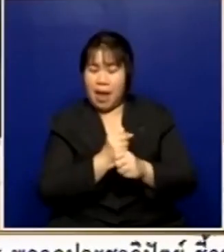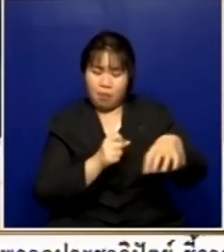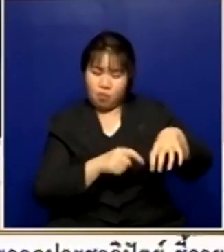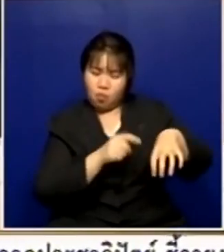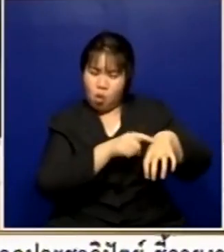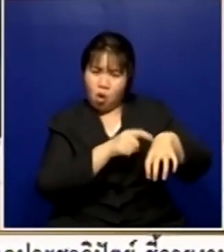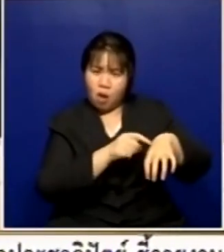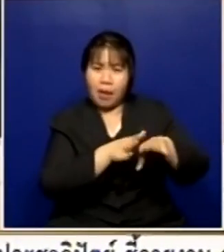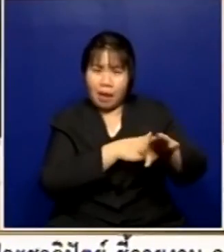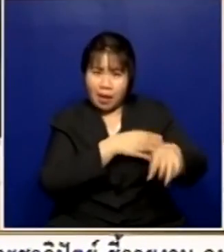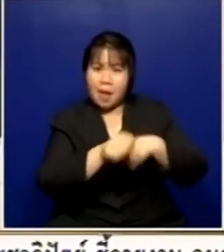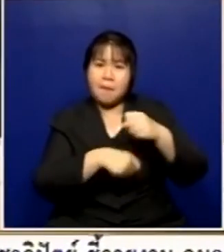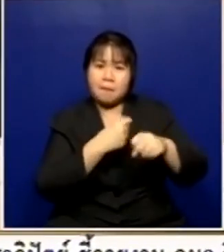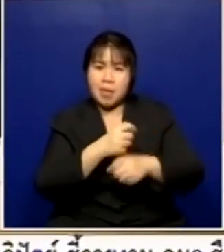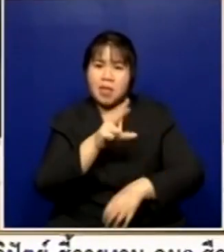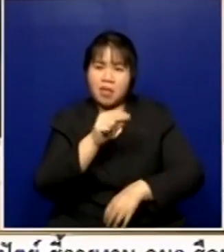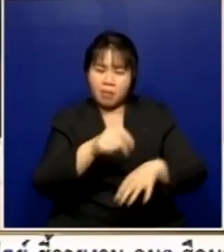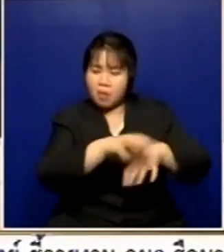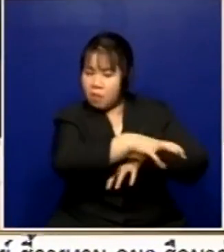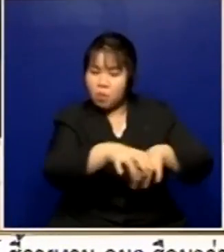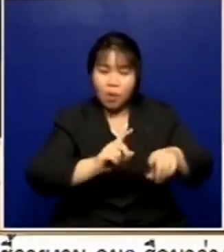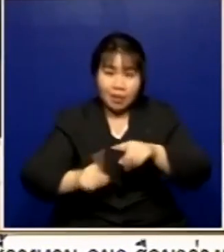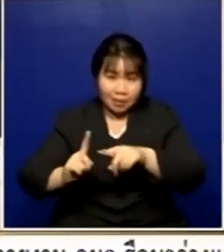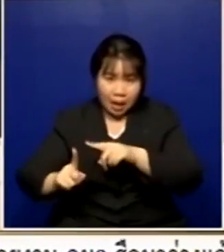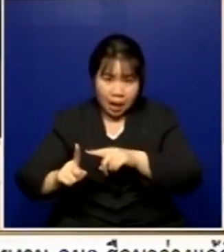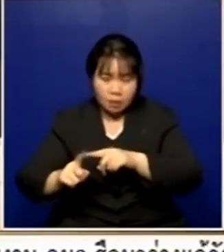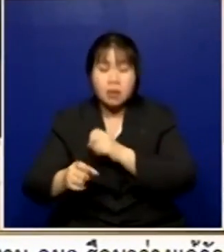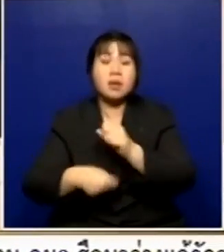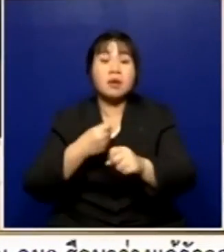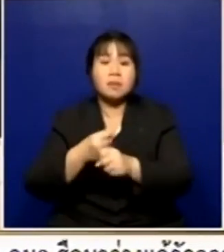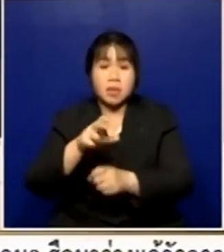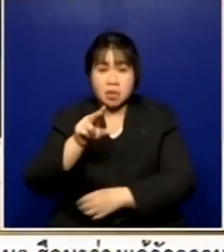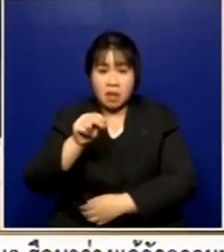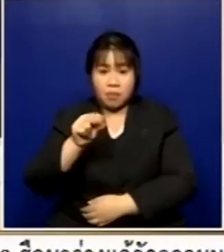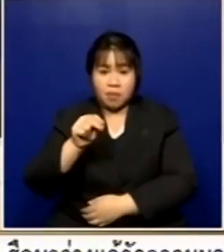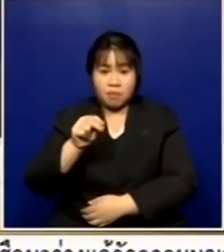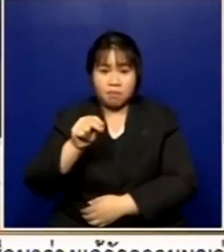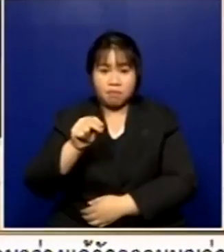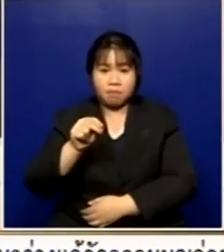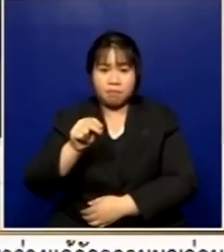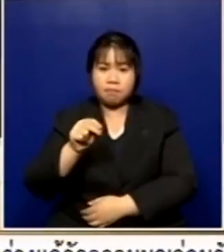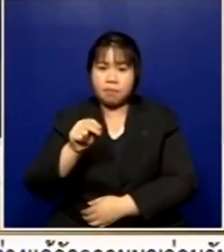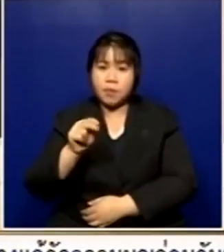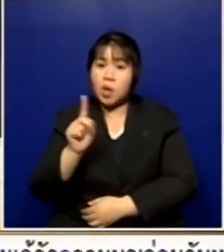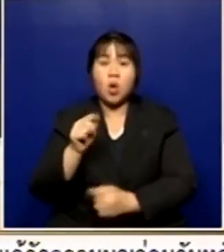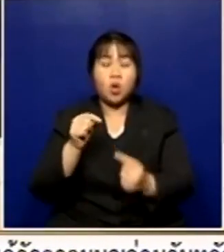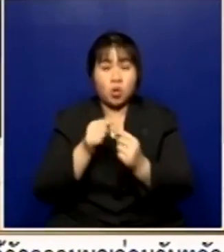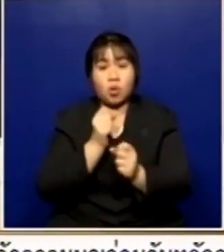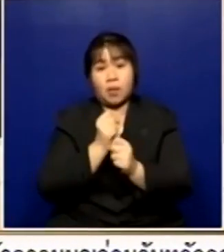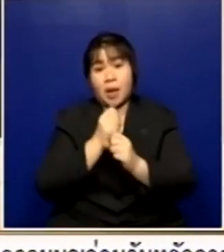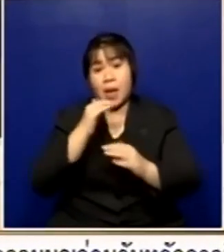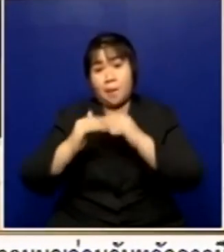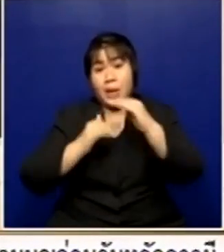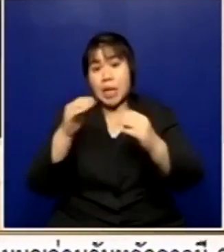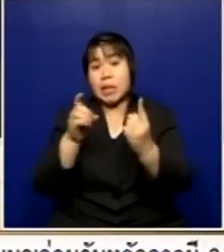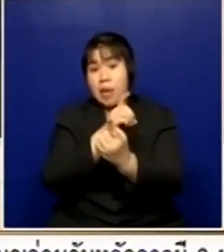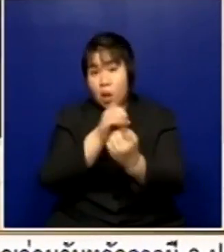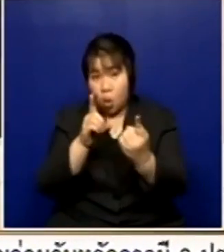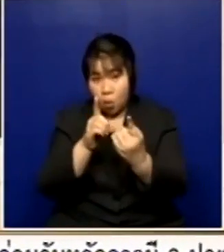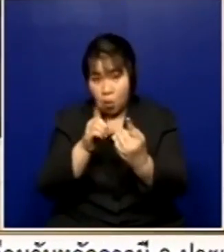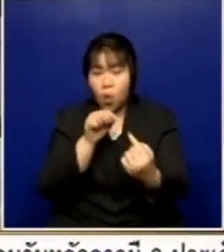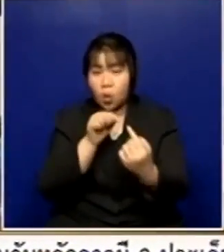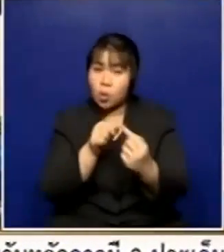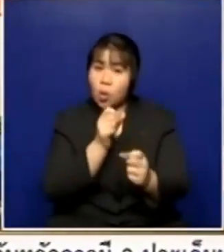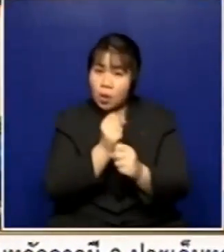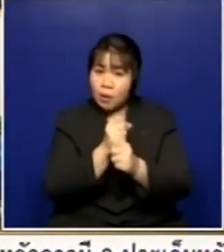มากกว่า 30ปีนะคะตลอดระยะเวลา 30ปีเนี่ยในงานพัฒนาสังคมไม่ว่าจะเป็นการทำงาน